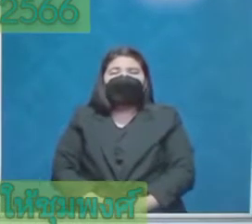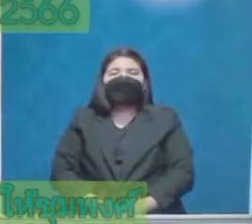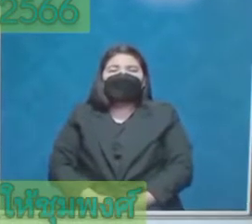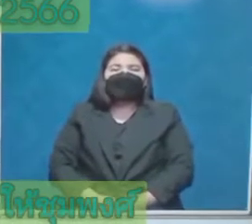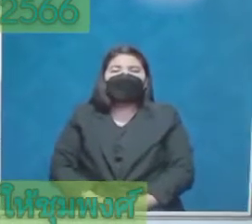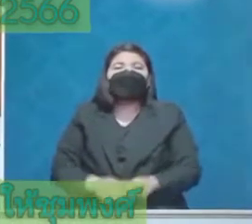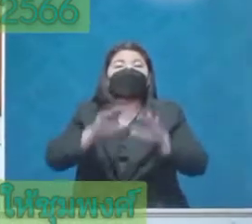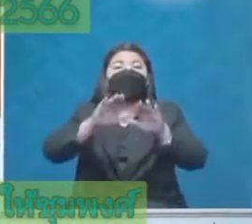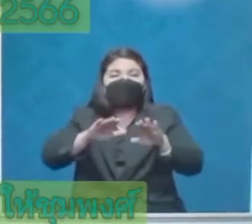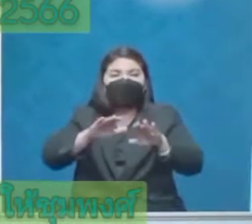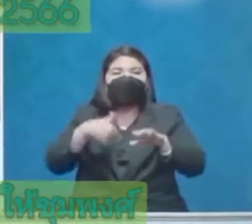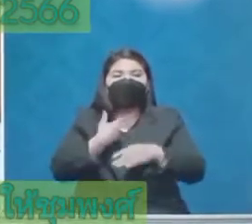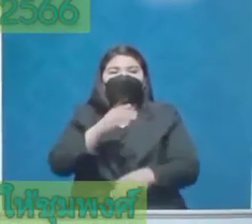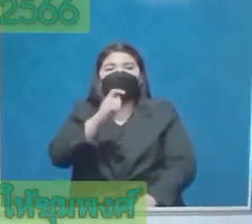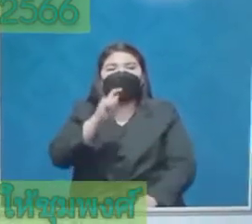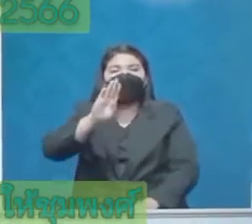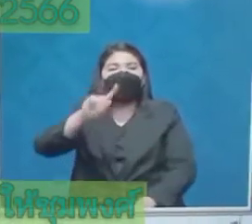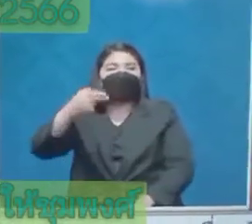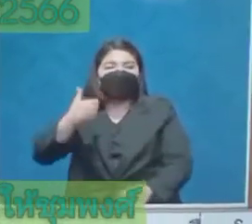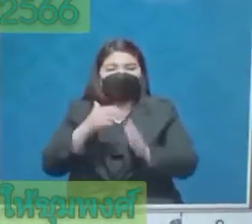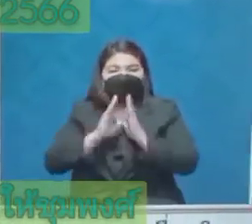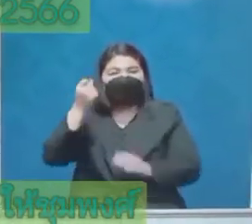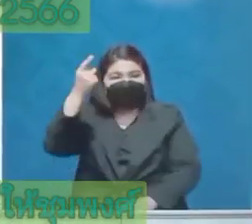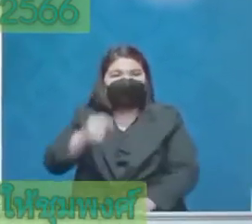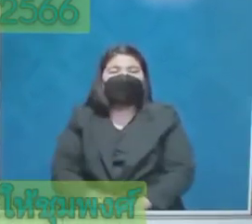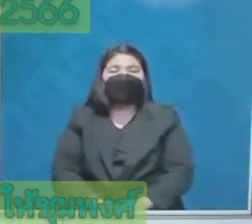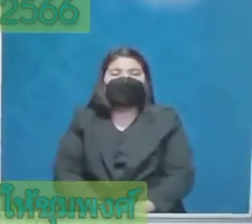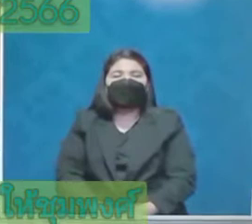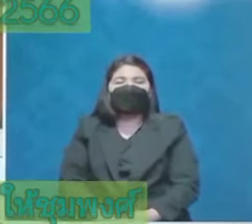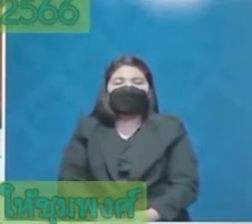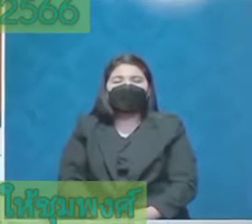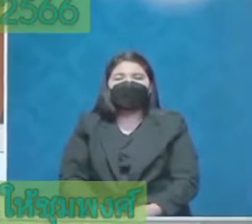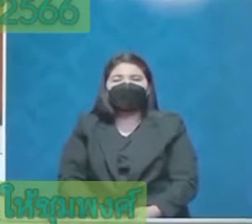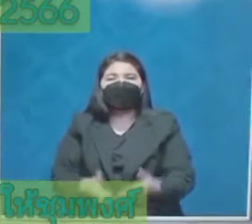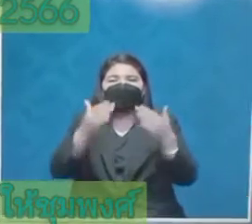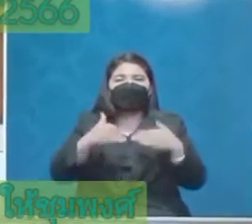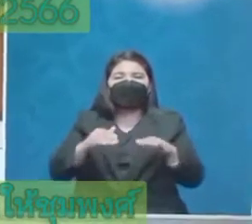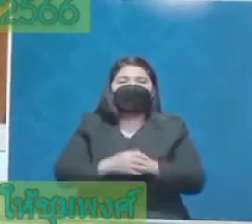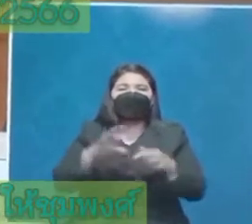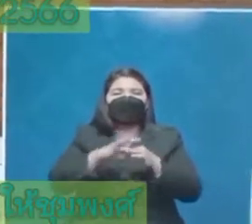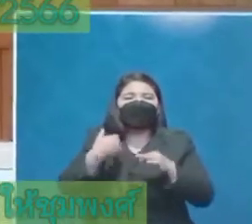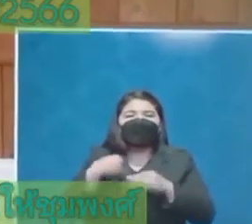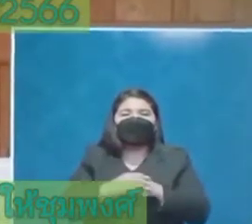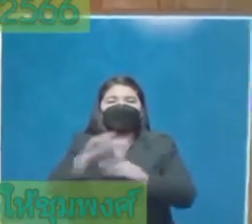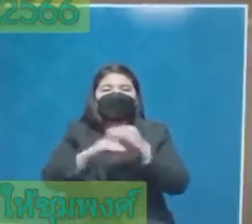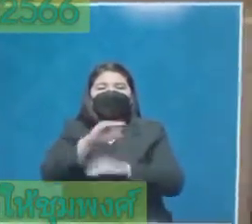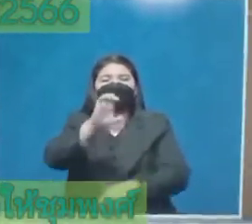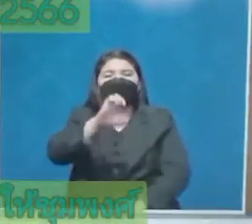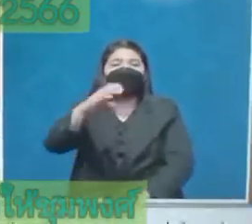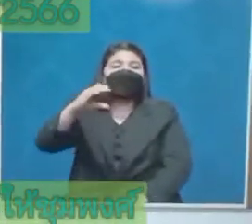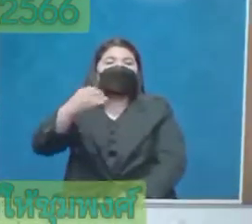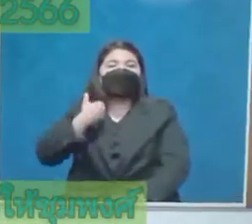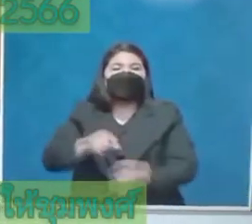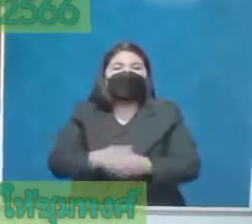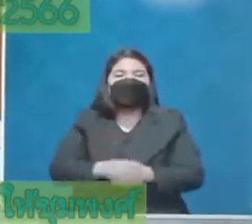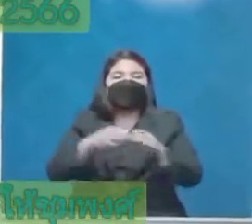ก็ฝากความหวังไว้เลยแล้วกันขอบคุณอปท.นะครับที่เข้าใจเรื่องต่อไปเรื่องการพัฒนาโครงการศูนย์ธุรกิจ EEC พระยาเก่านาม